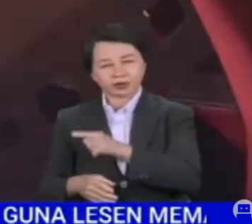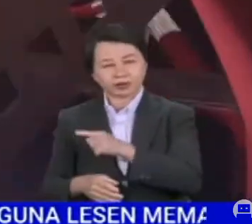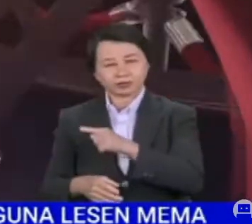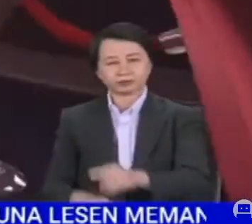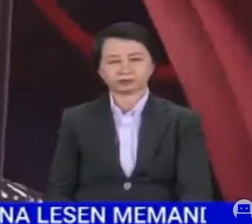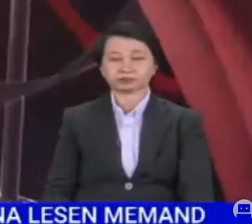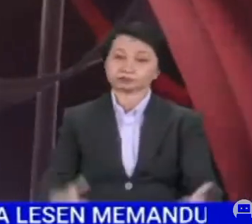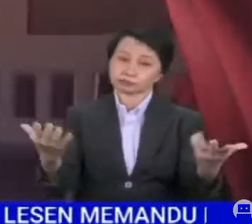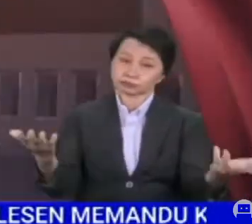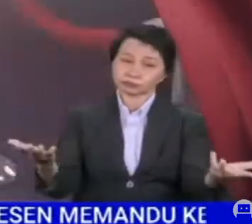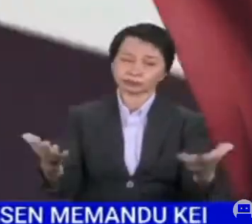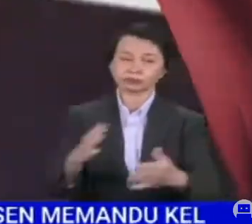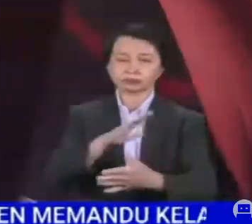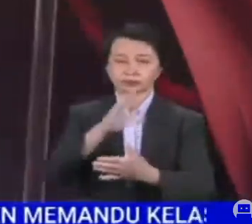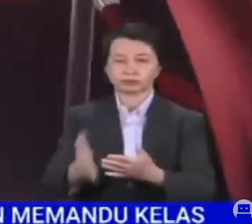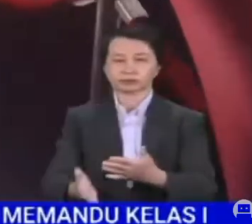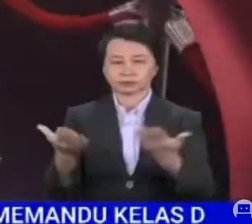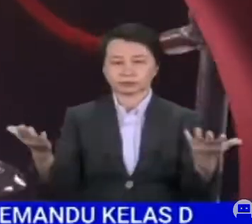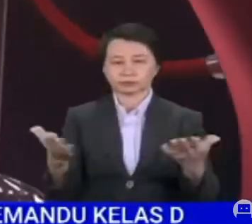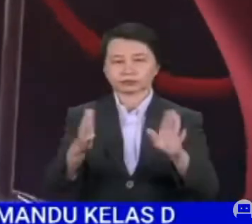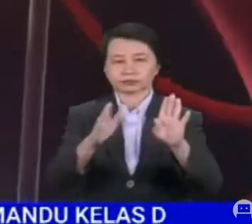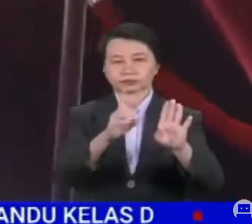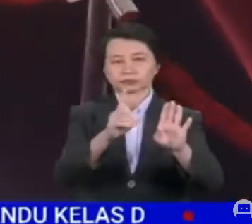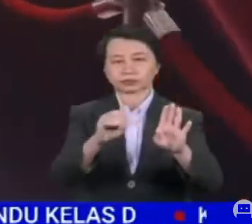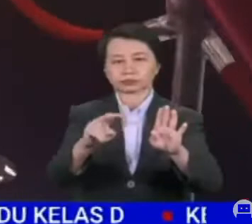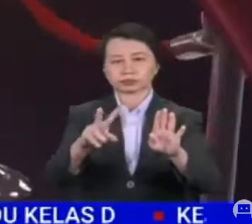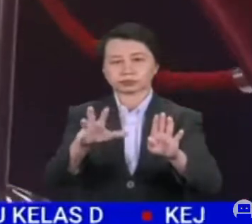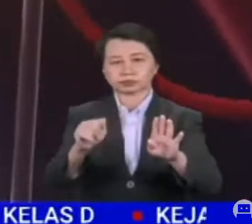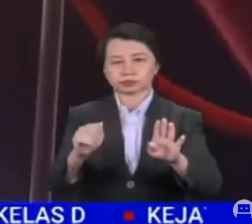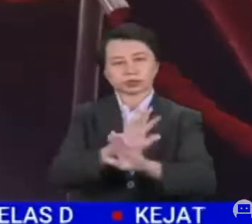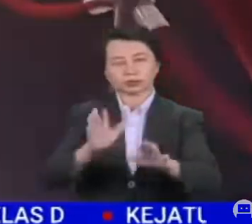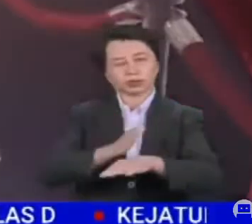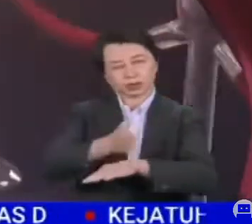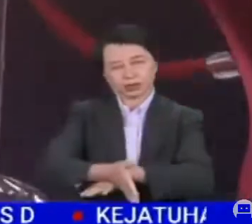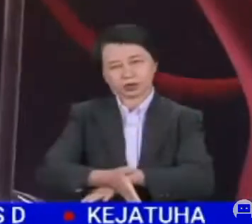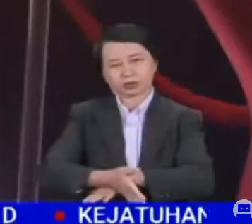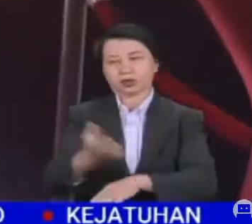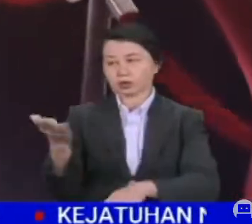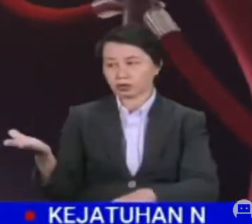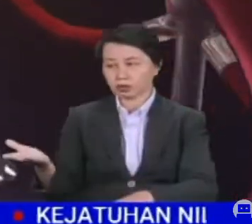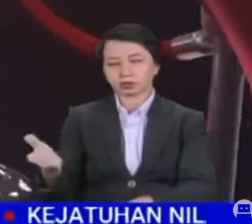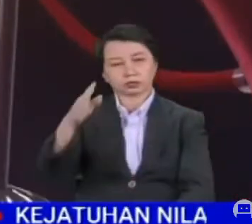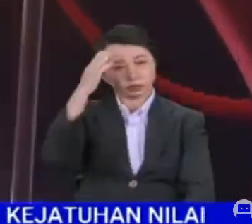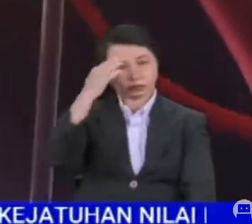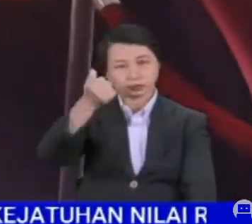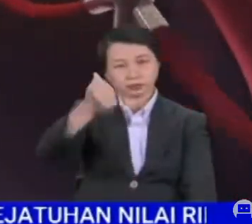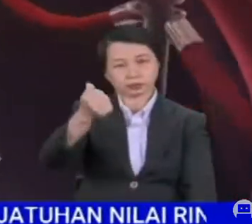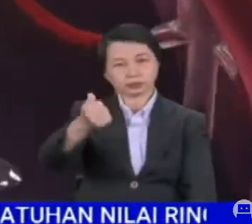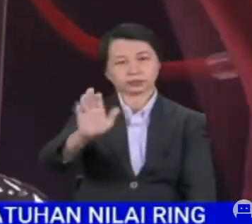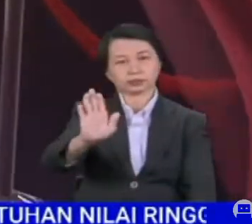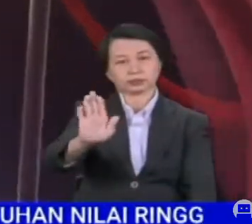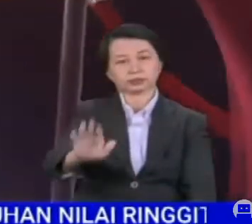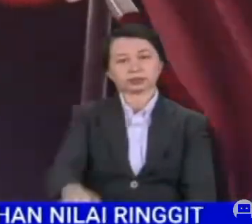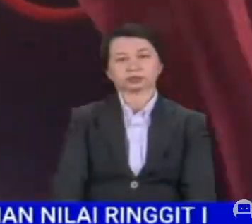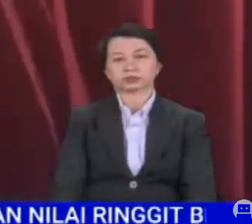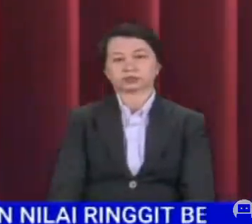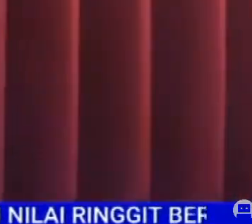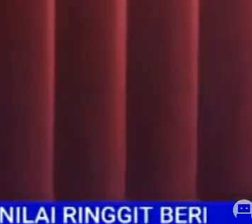tadi mengakhiri B-Diva. Informasi hiburan kami sajikan bukan keterlaluan. Saya Cece Yatim. Assalamualaikum. Bye.